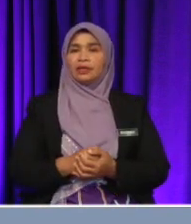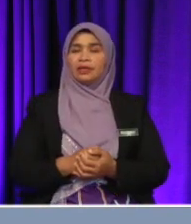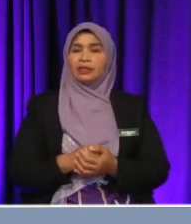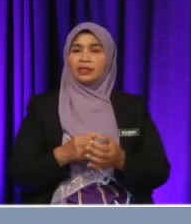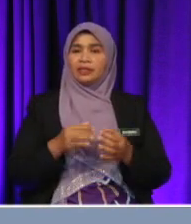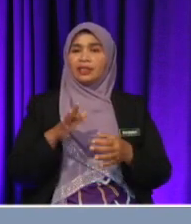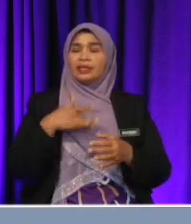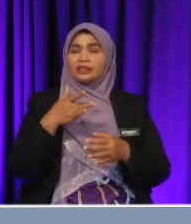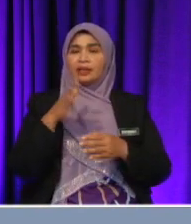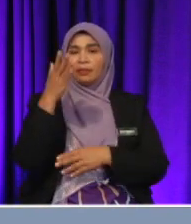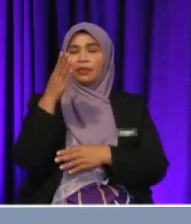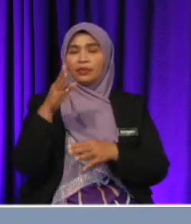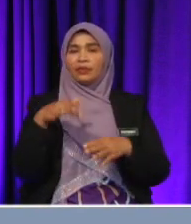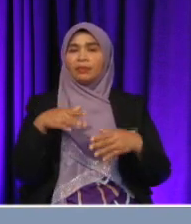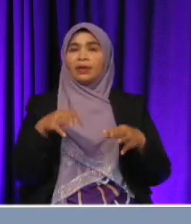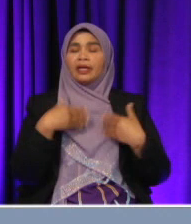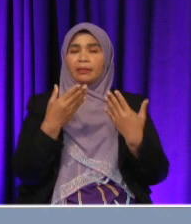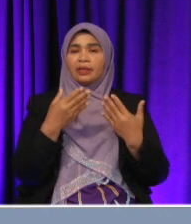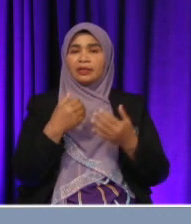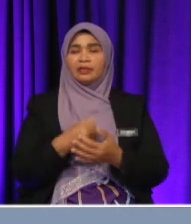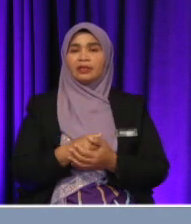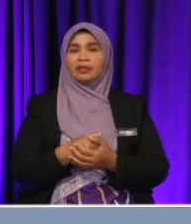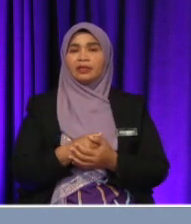macam mana akan duduk di kawasan Ini